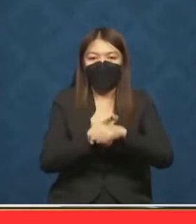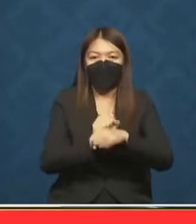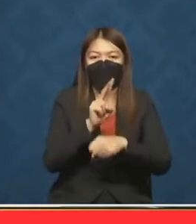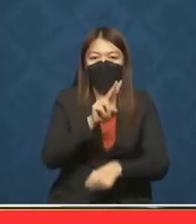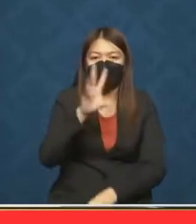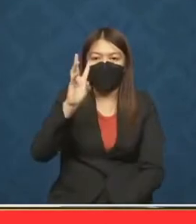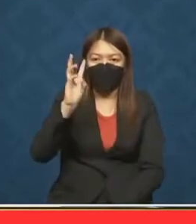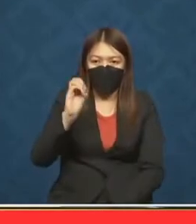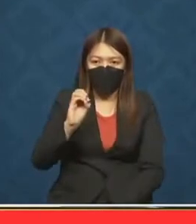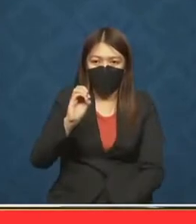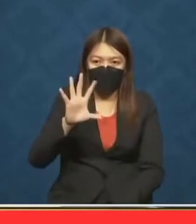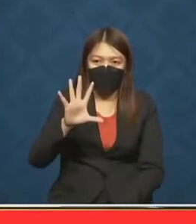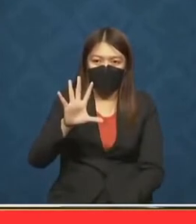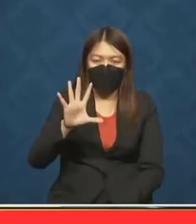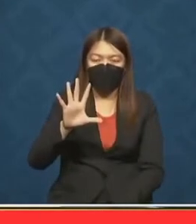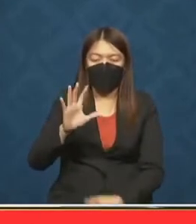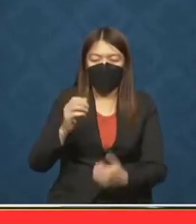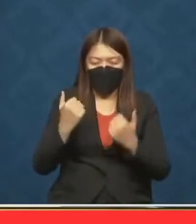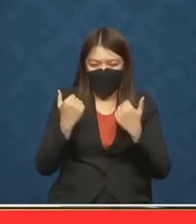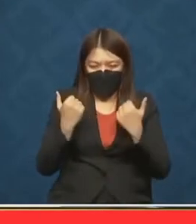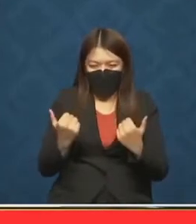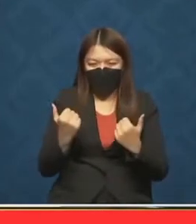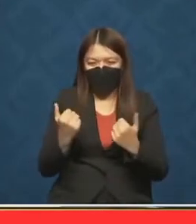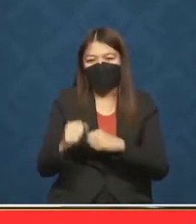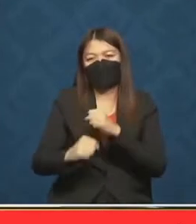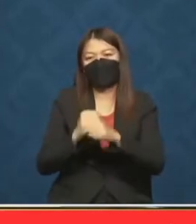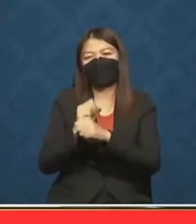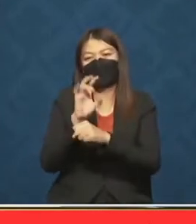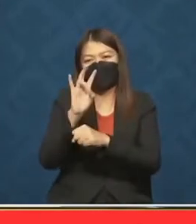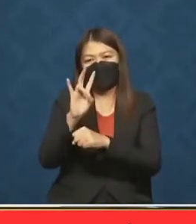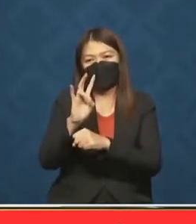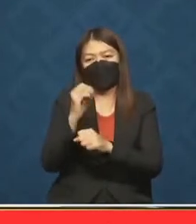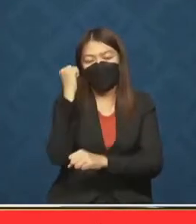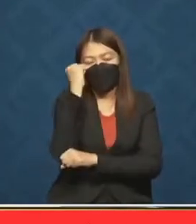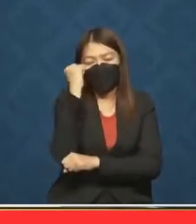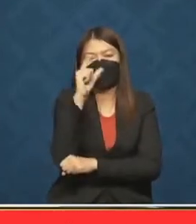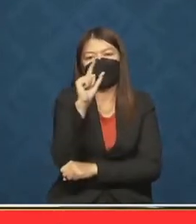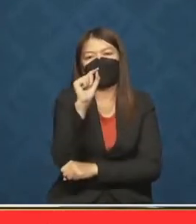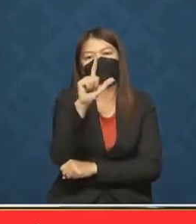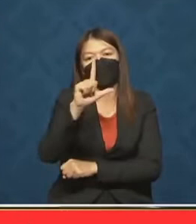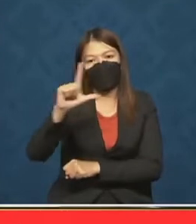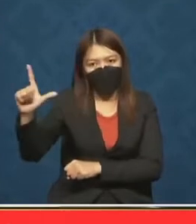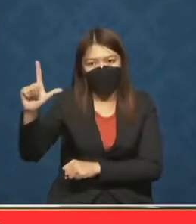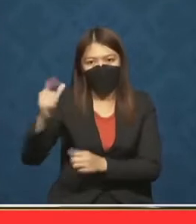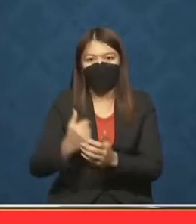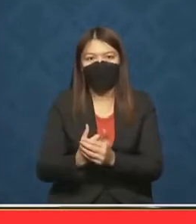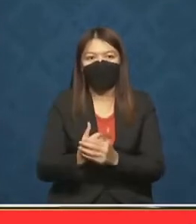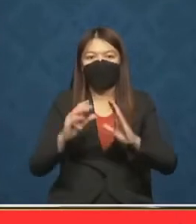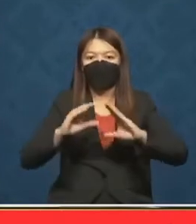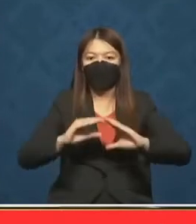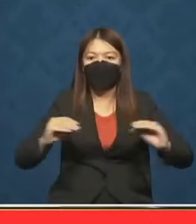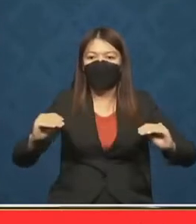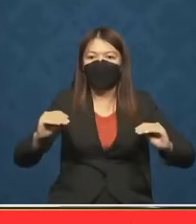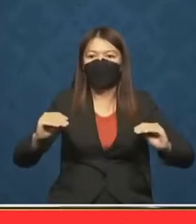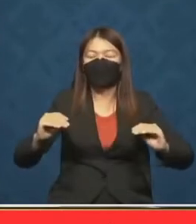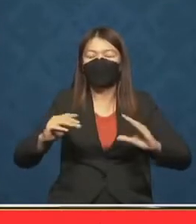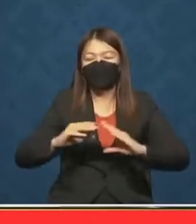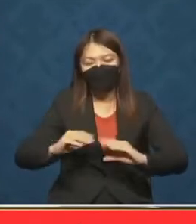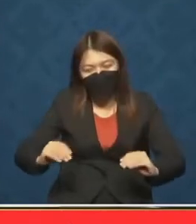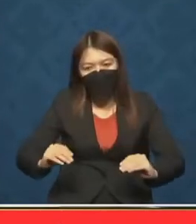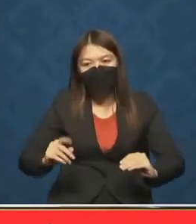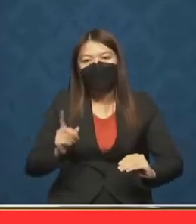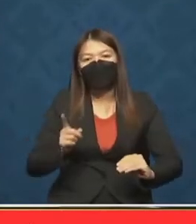5 ปีที่เจ็ตอนนี้คนกำลงจนถึง 20 ลานคนท่ประทานครับ ความสงบจบที่รงตูจริ ๆ ครับ